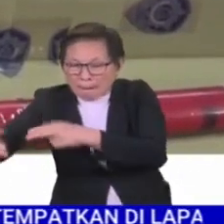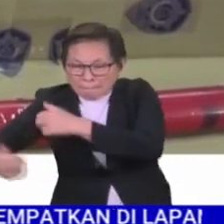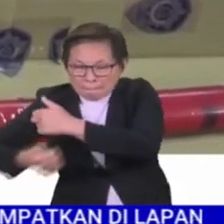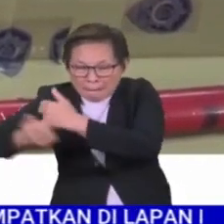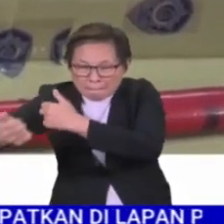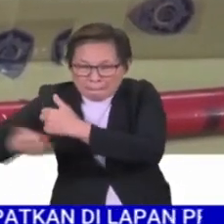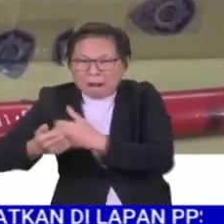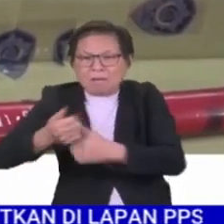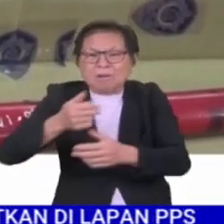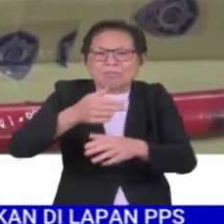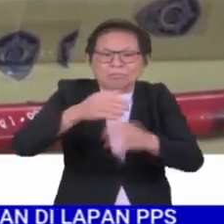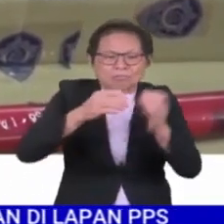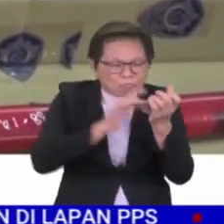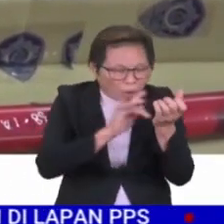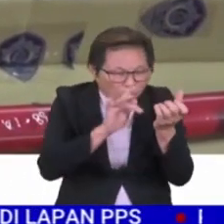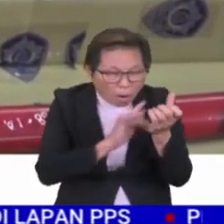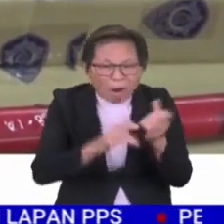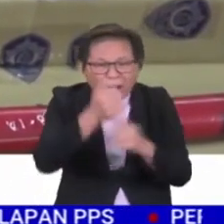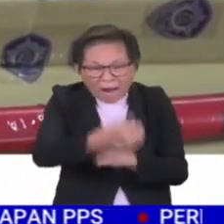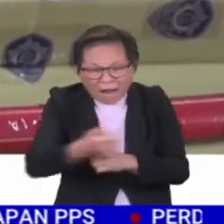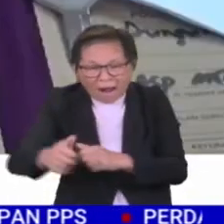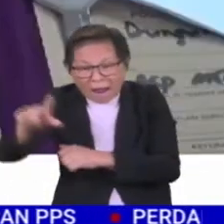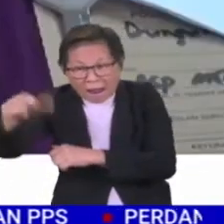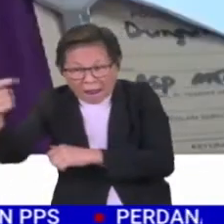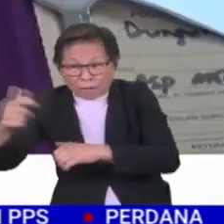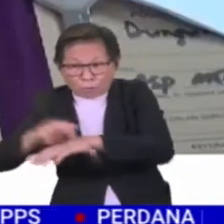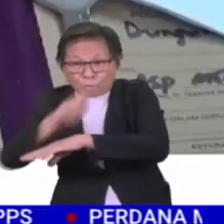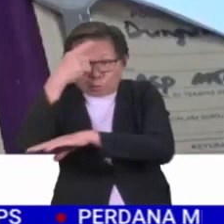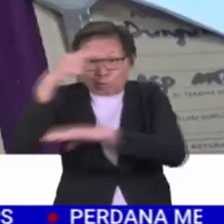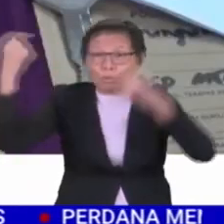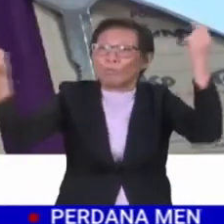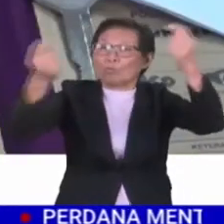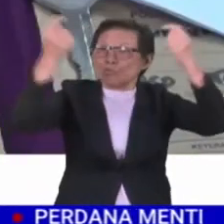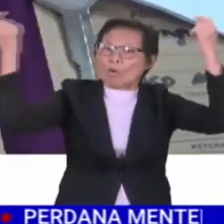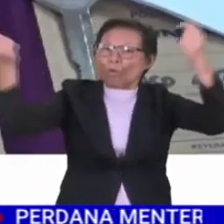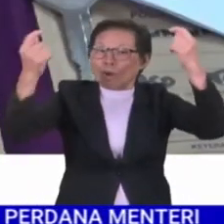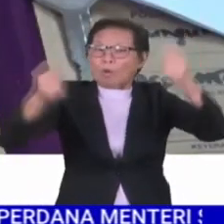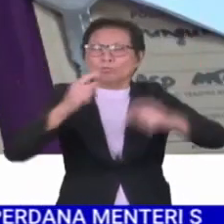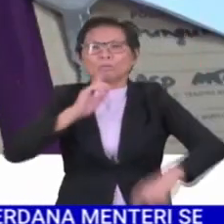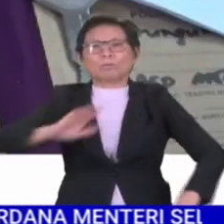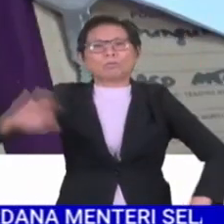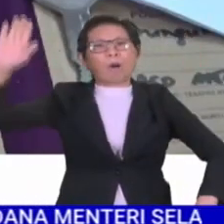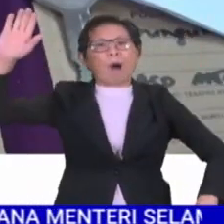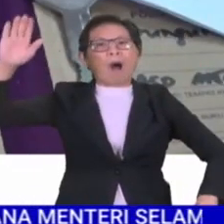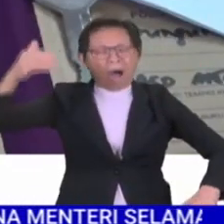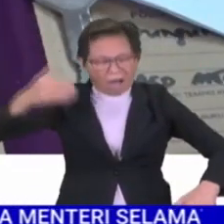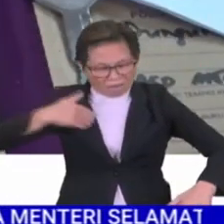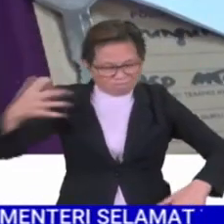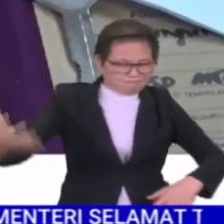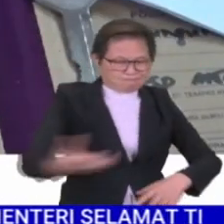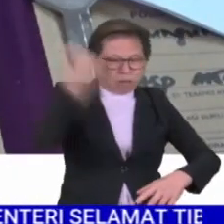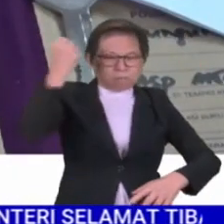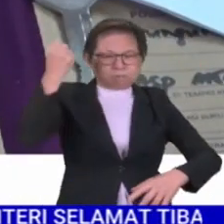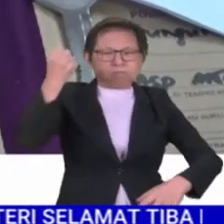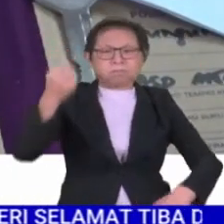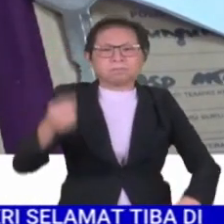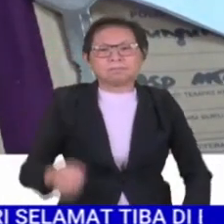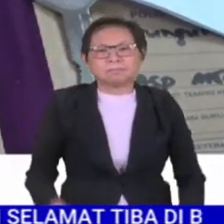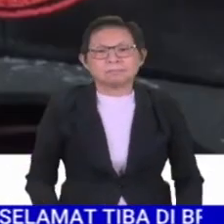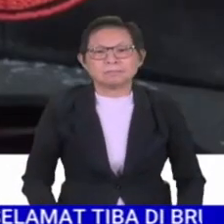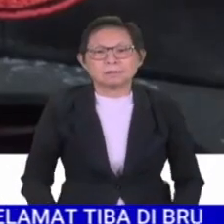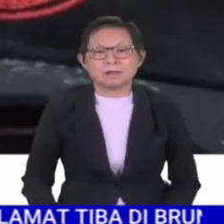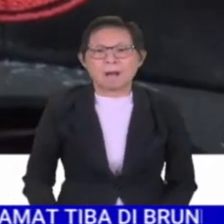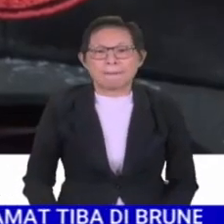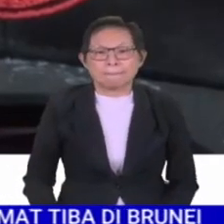berbahaya, telefon bimbit dan peralatan lain yang digunakan untuk upacara mengangkat sumpah juga dirampas.